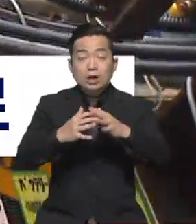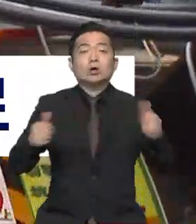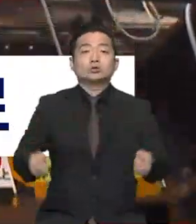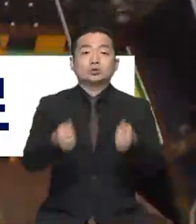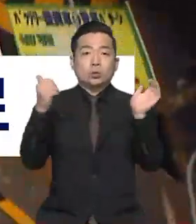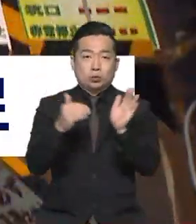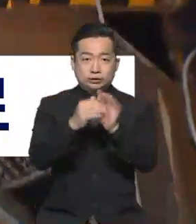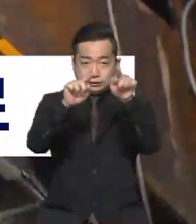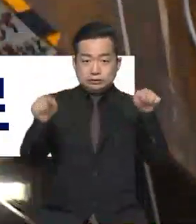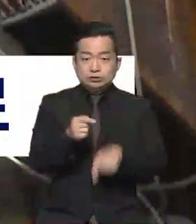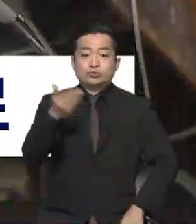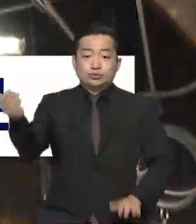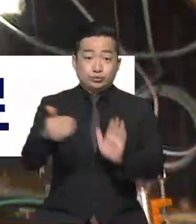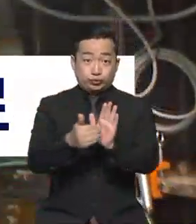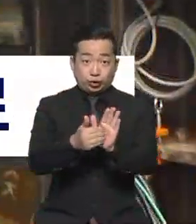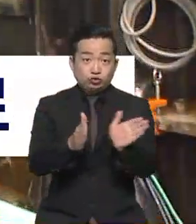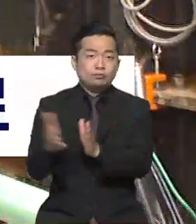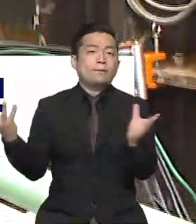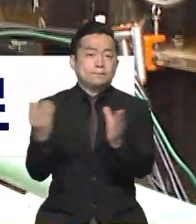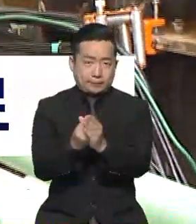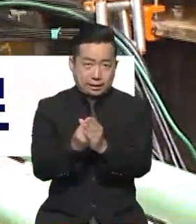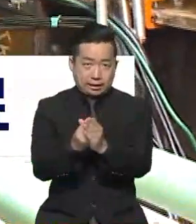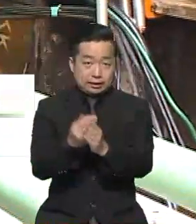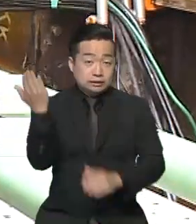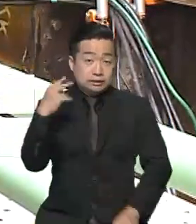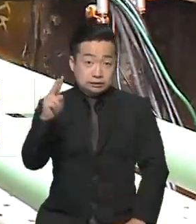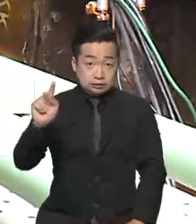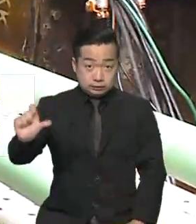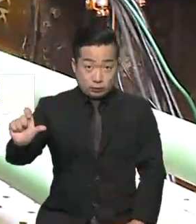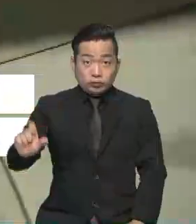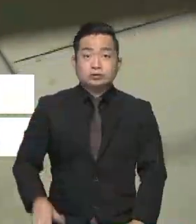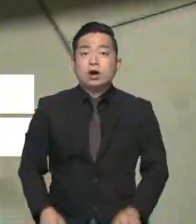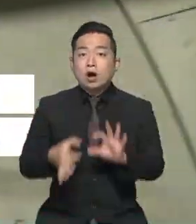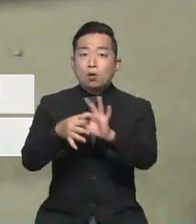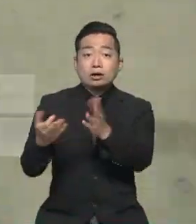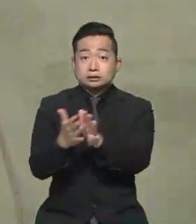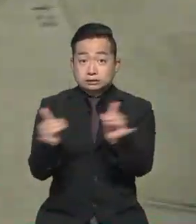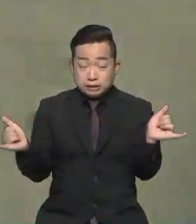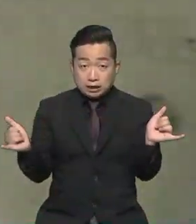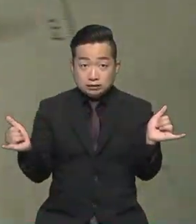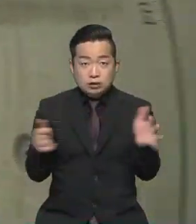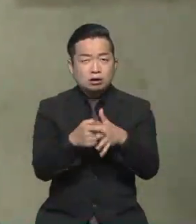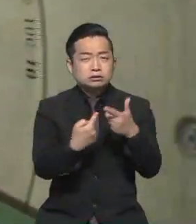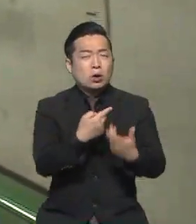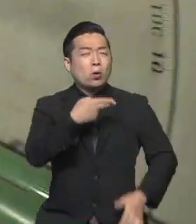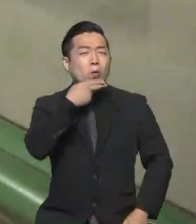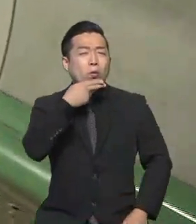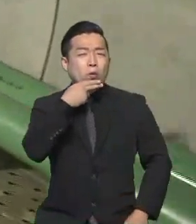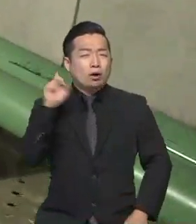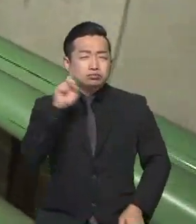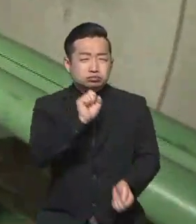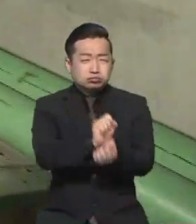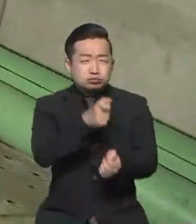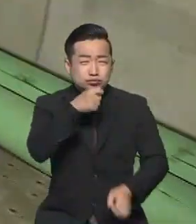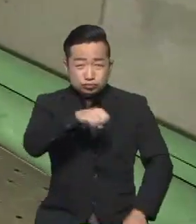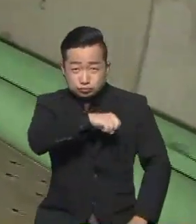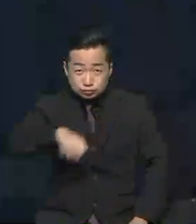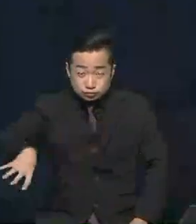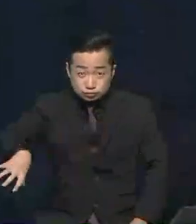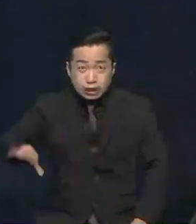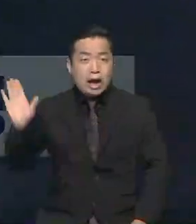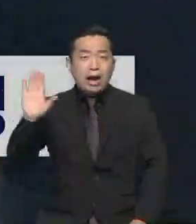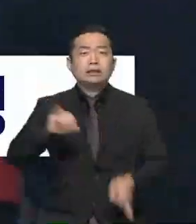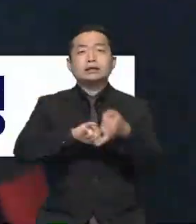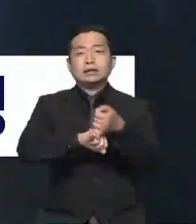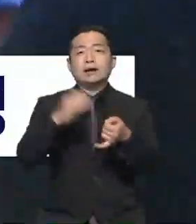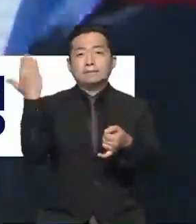끝났습니다. 앞서 지난 2015년 도쿄전력은 관계자들의 이해 없이 오염수에 대한 어떠한 처분도 하지 않겠다고